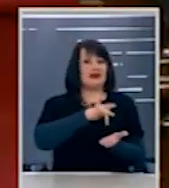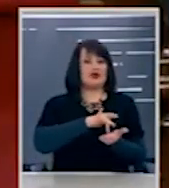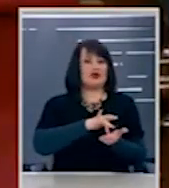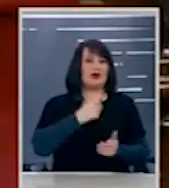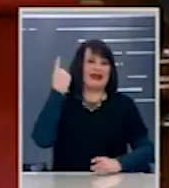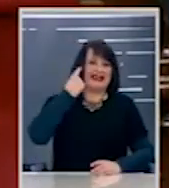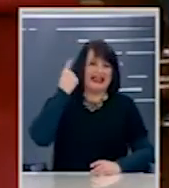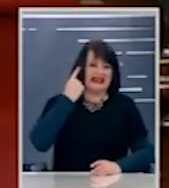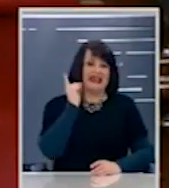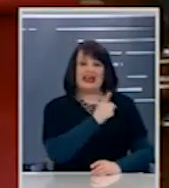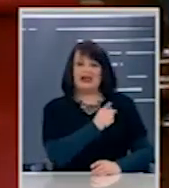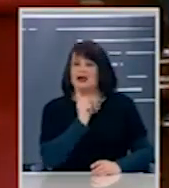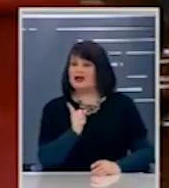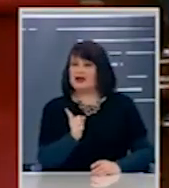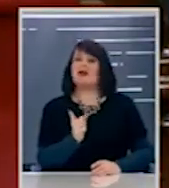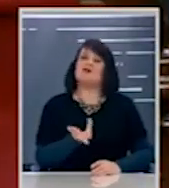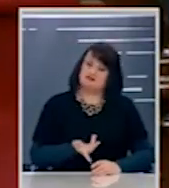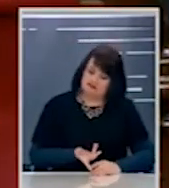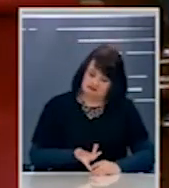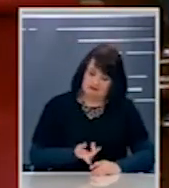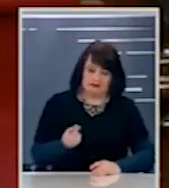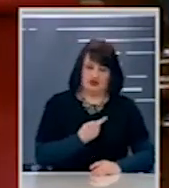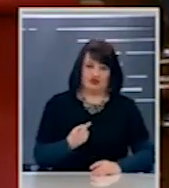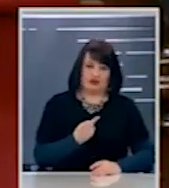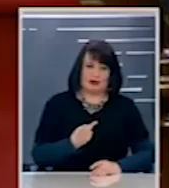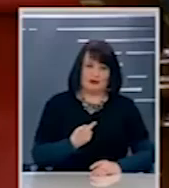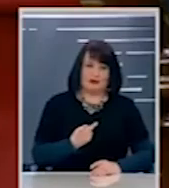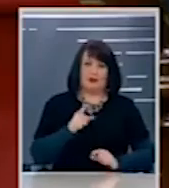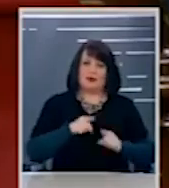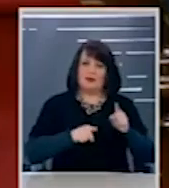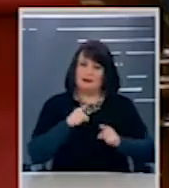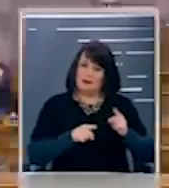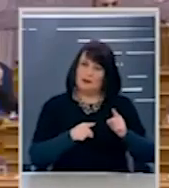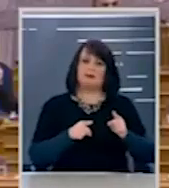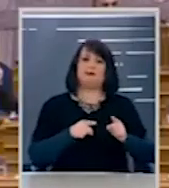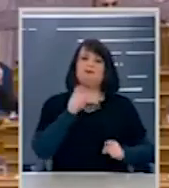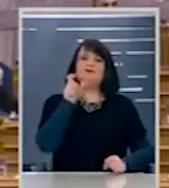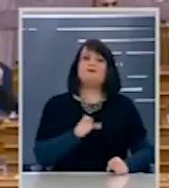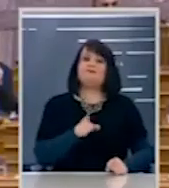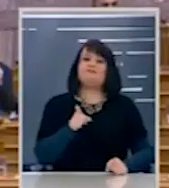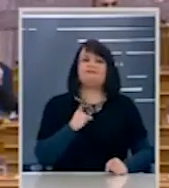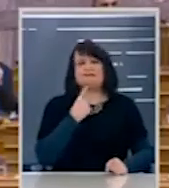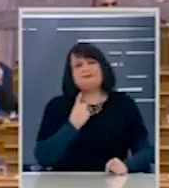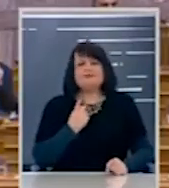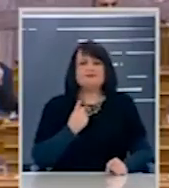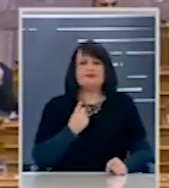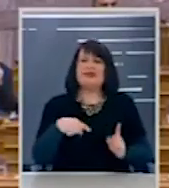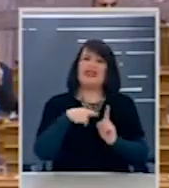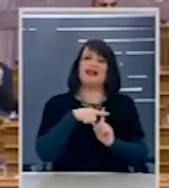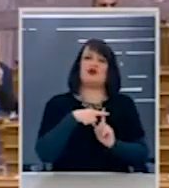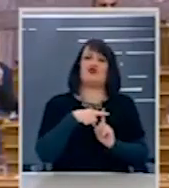και στους μεν και στους δε. Εντάξει. Ορισμένες φορές είσαστε μάλιστα και πιο, ας το πω έτσι,